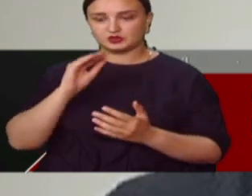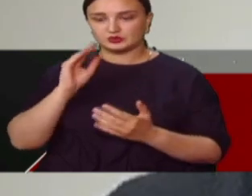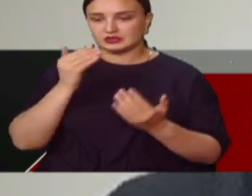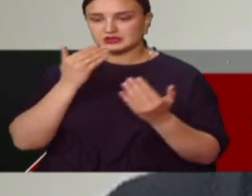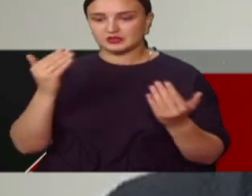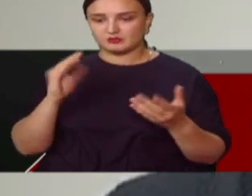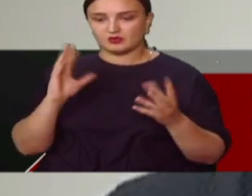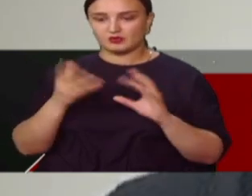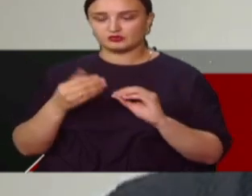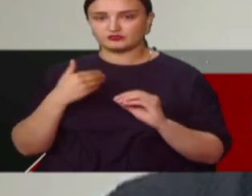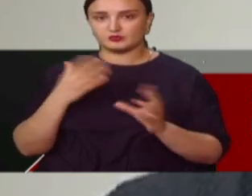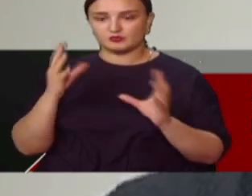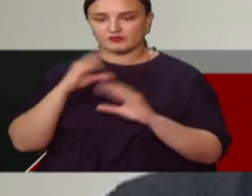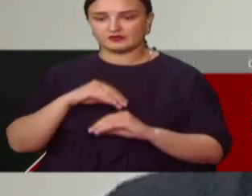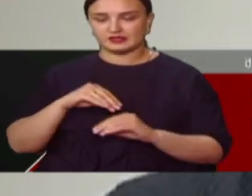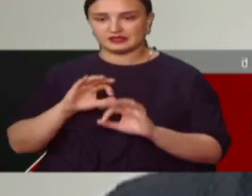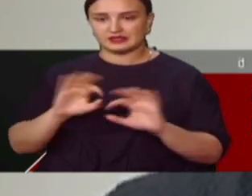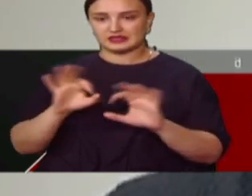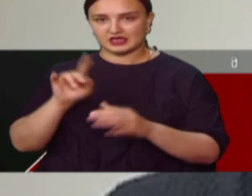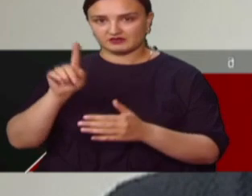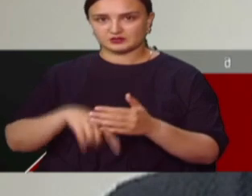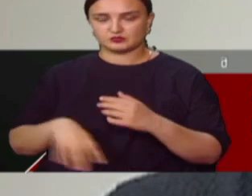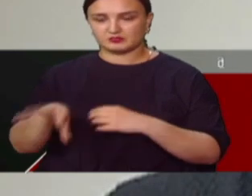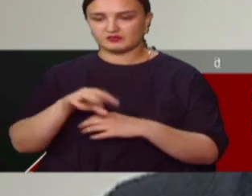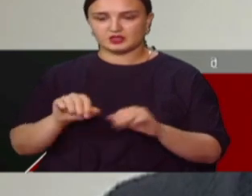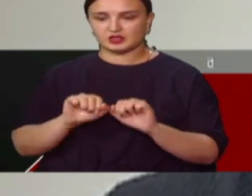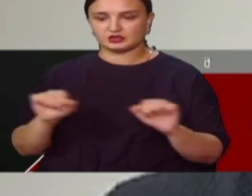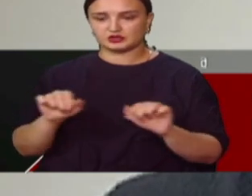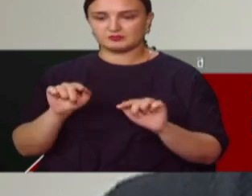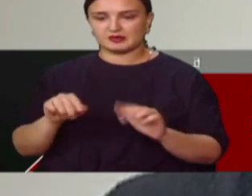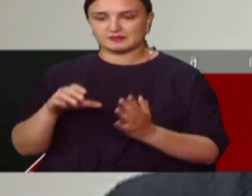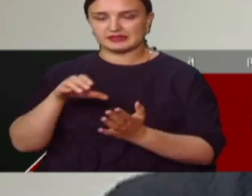საბოლოო ჯამში ჩვენ მოვახერხეთ, რომ დაგვერწმუნებინა ყველა, რომ არ შეიძლებოდა ამ